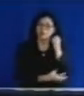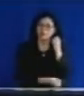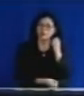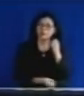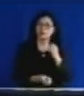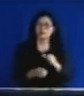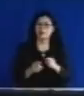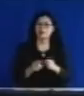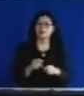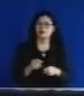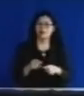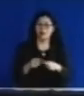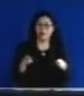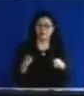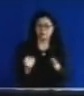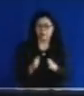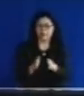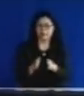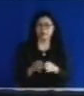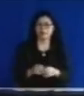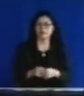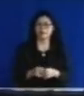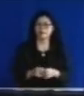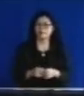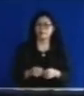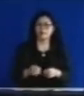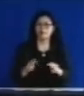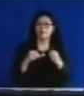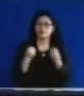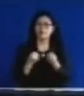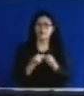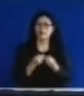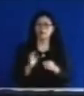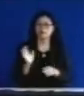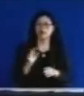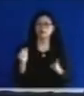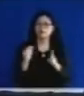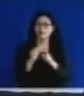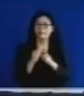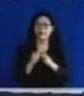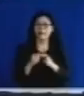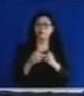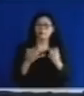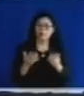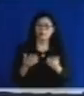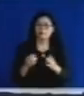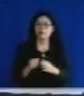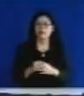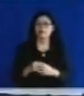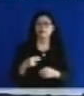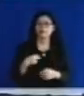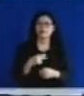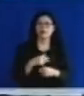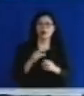struktural karena lahan sempit, tentu masyarakat seperti ini tentu jangan sampai ada beban-beban baru. Ya, kita